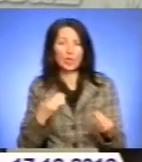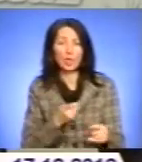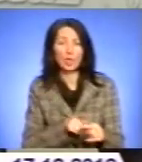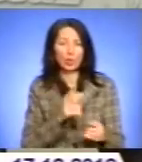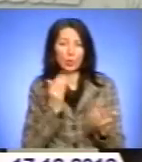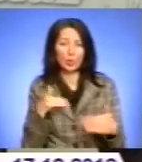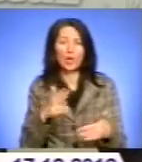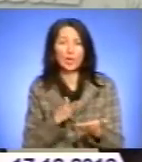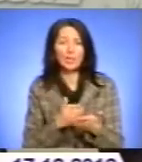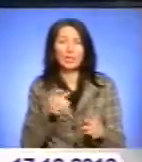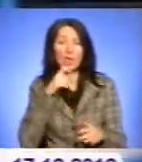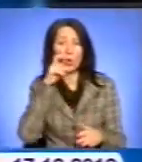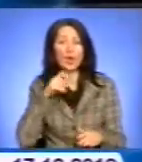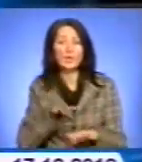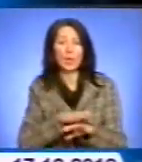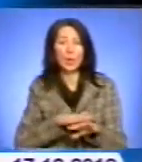украинском рынке.